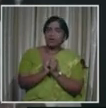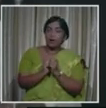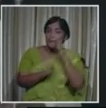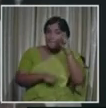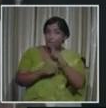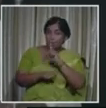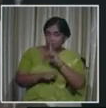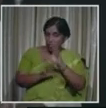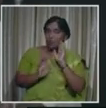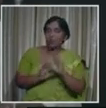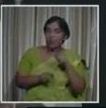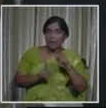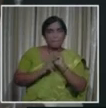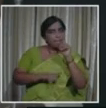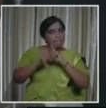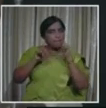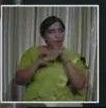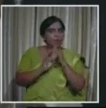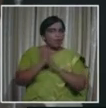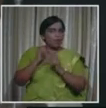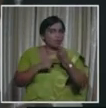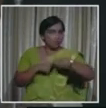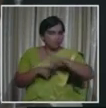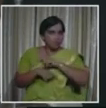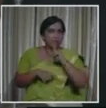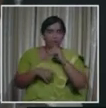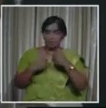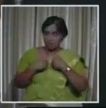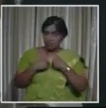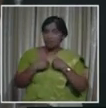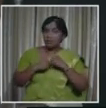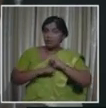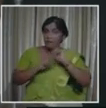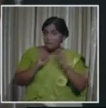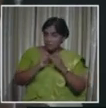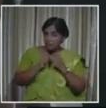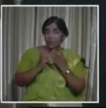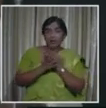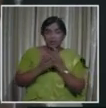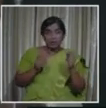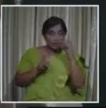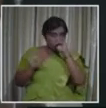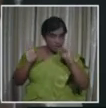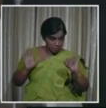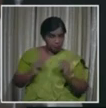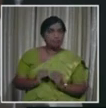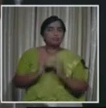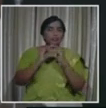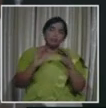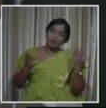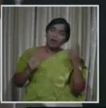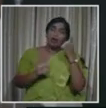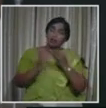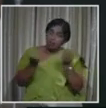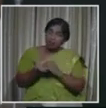තීන්දුව කරන්න ඕන මේ පාර්ලිමේන්තුවේ මන්ත්‍රීව තීන්දුව කරන්න ඕන අපි මේ අර්බුදයෙන් ගොඩ එන එක අපි මාස 6න් ගොඩ එනවද නැත්නම් අපි තව